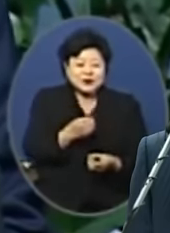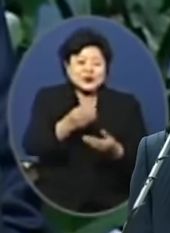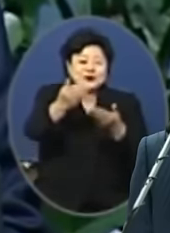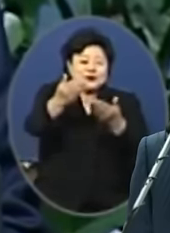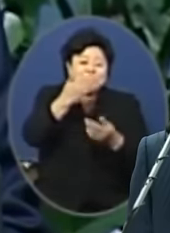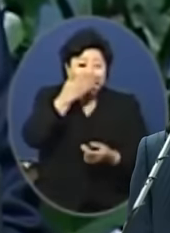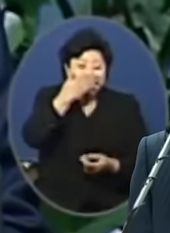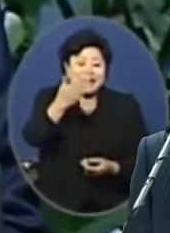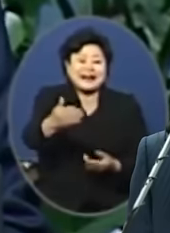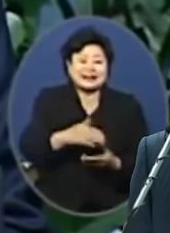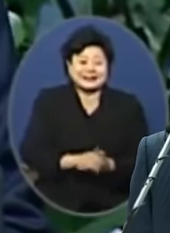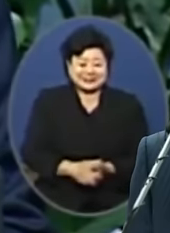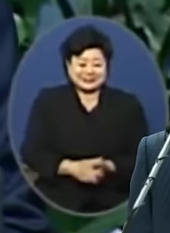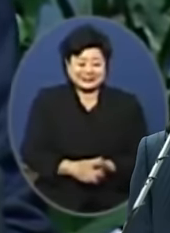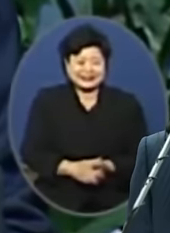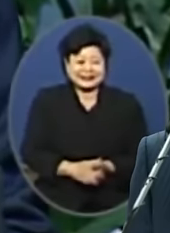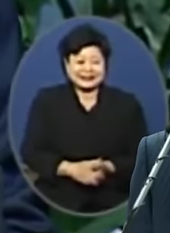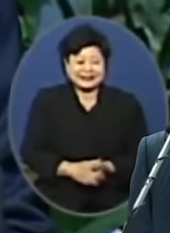줄 수가 있는 것입니다.